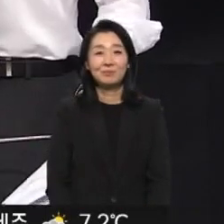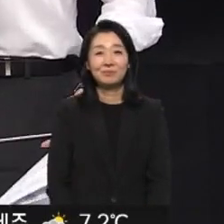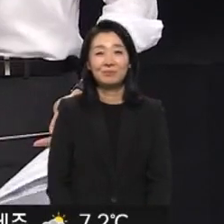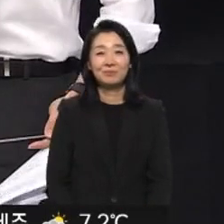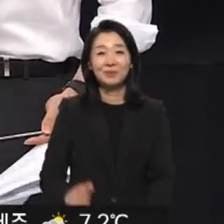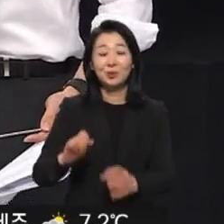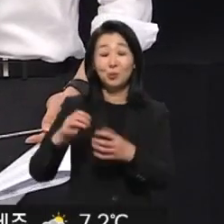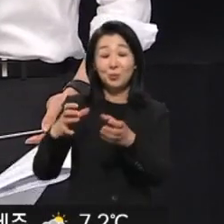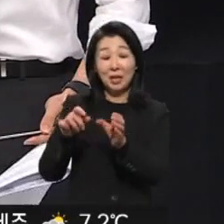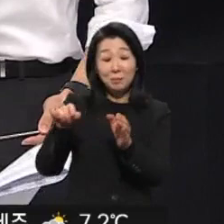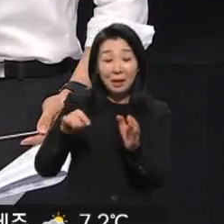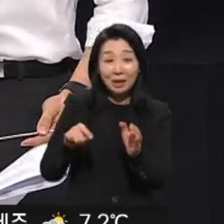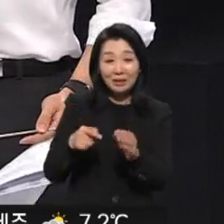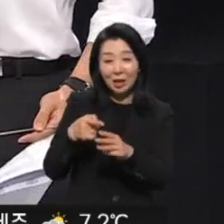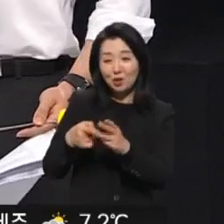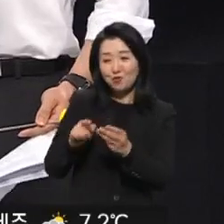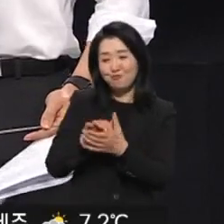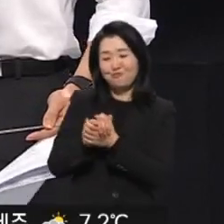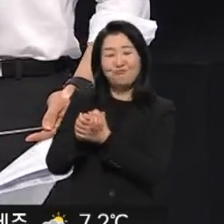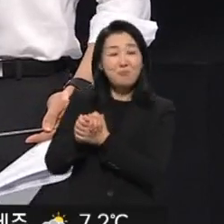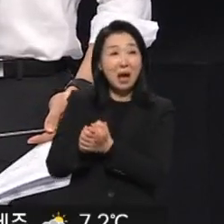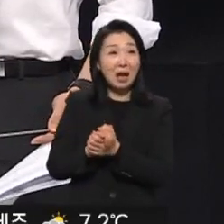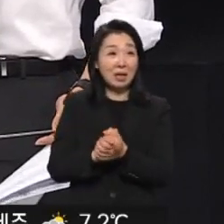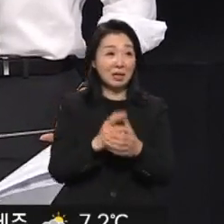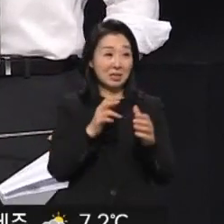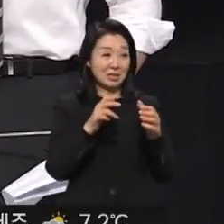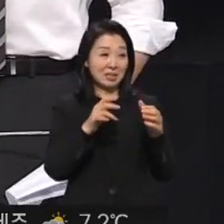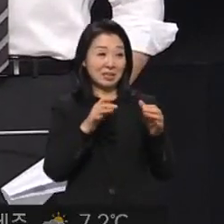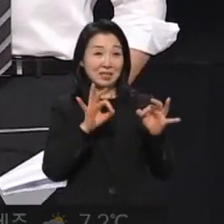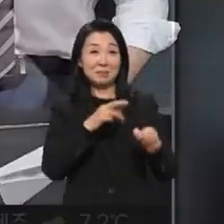당내에서도 이제 윤심은 김 의원에게 있다고 보는 분위기인데요.